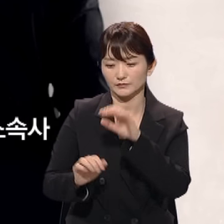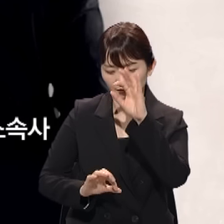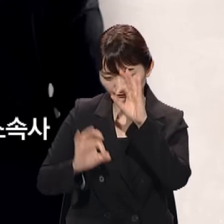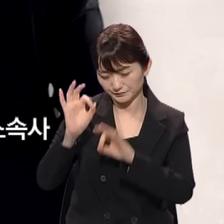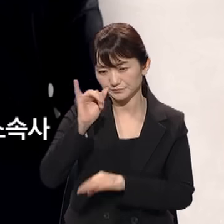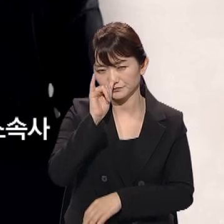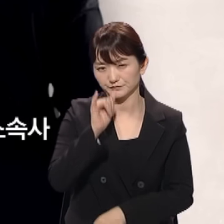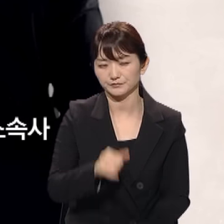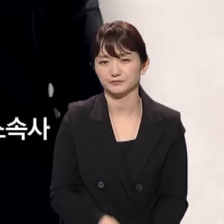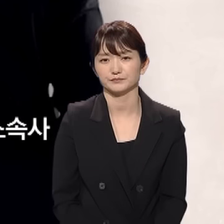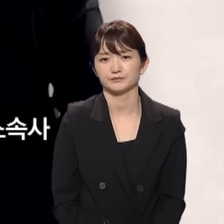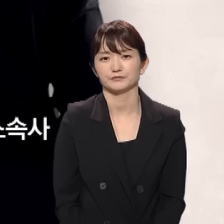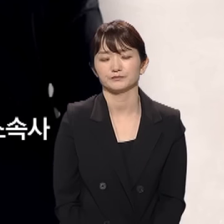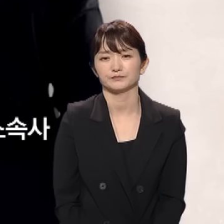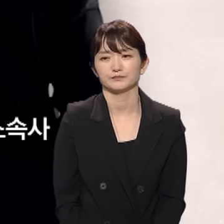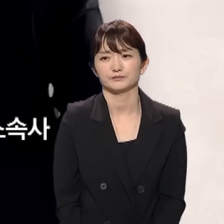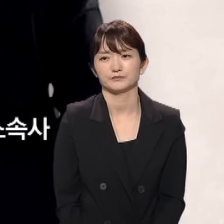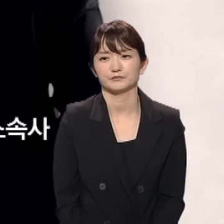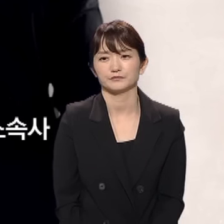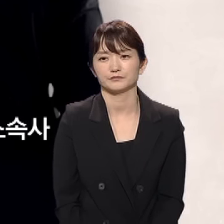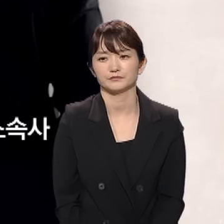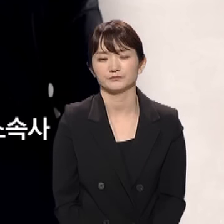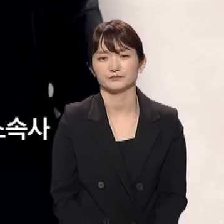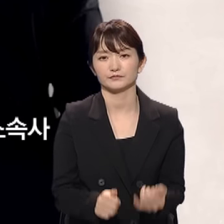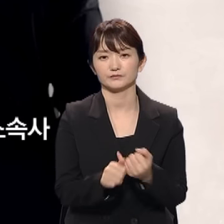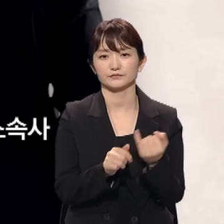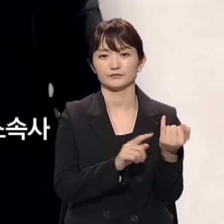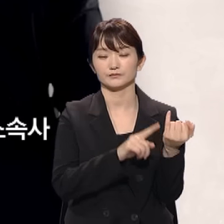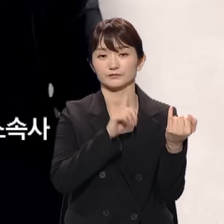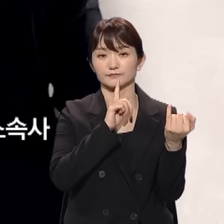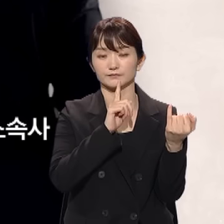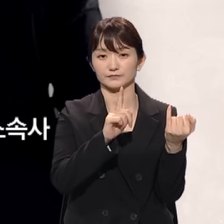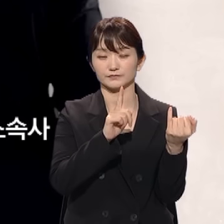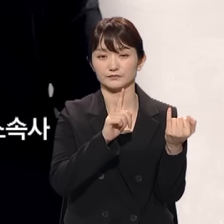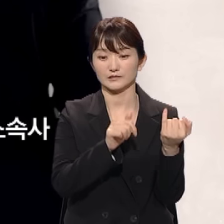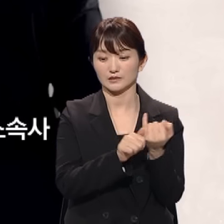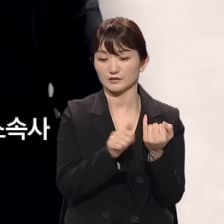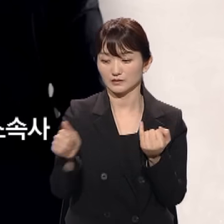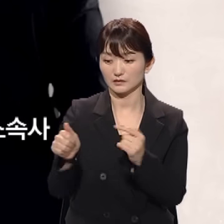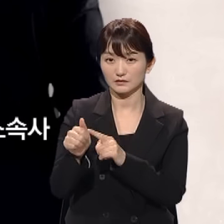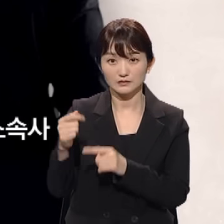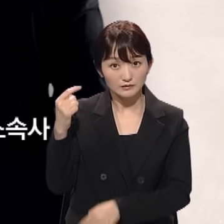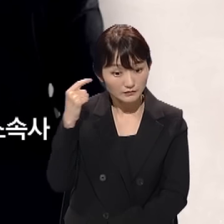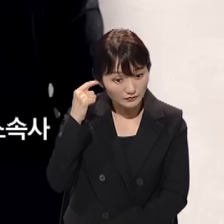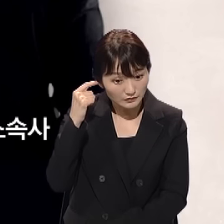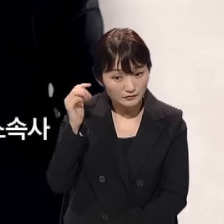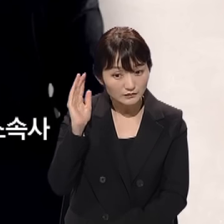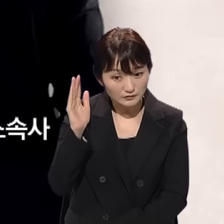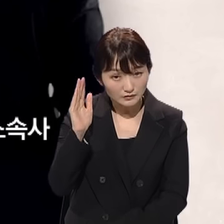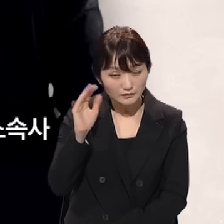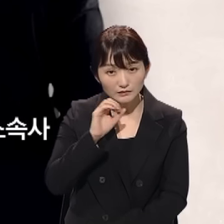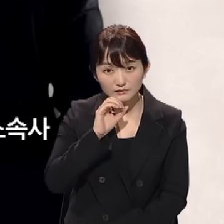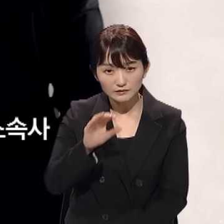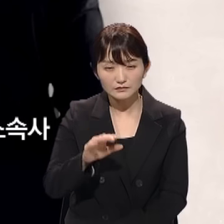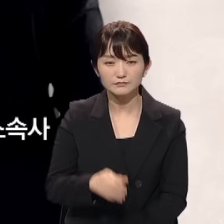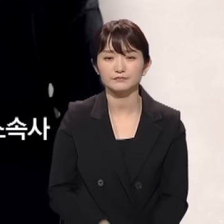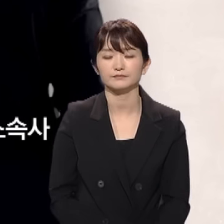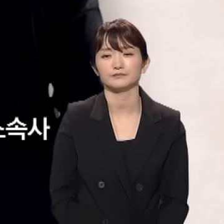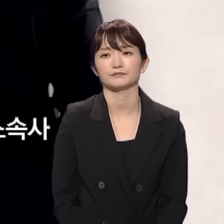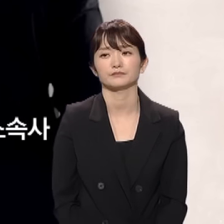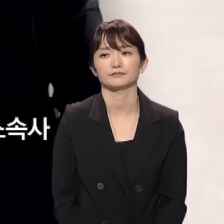있는 상황입니다. 일단 저 제보자 아내분의 주장은 남편에게서 들은 얘기를 저렇게 그렇죠, 한 거죠. 들어서 얘기를 하는 겁니다. 예.